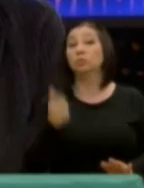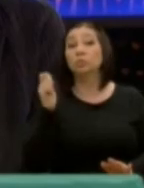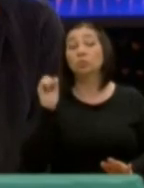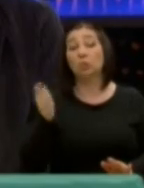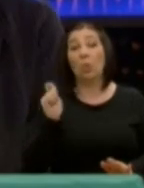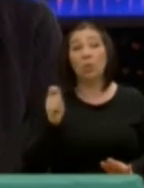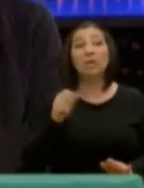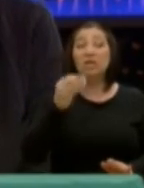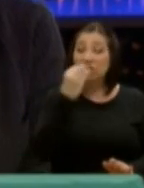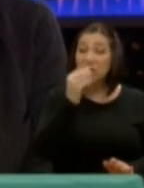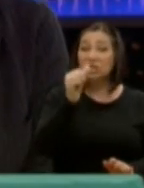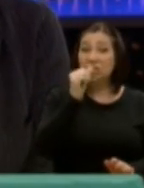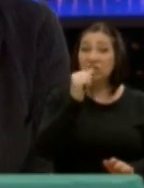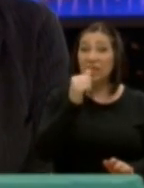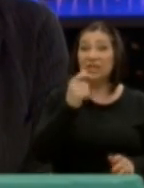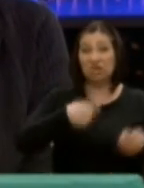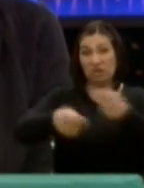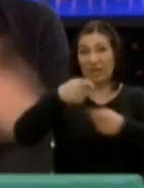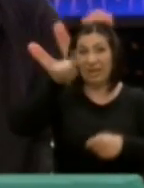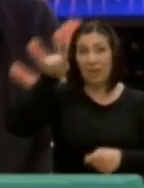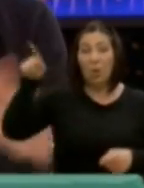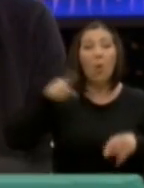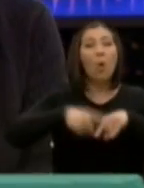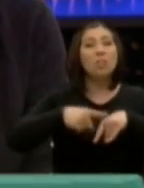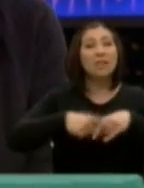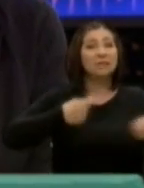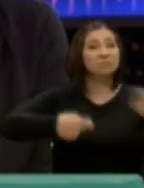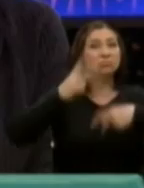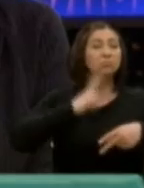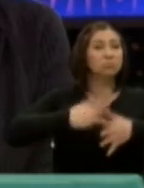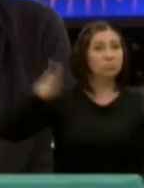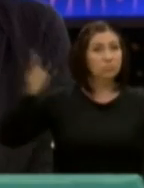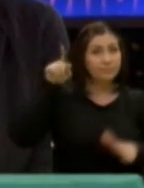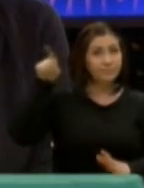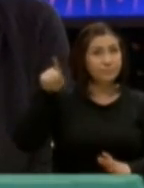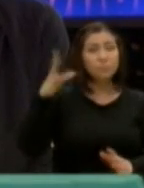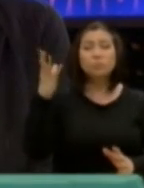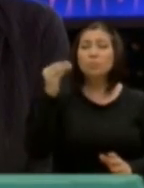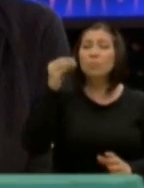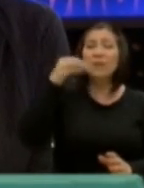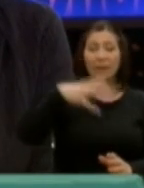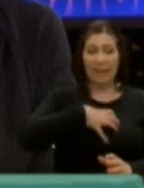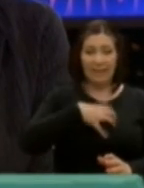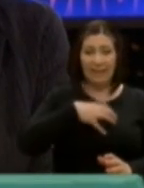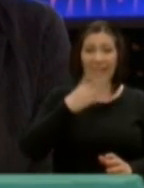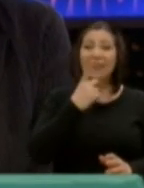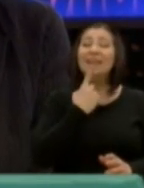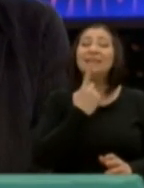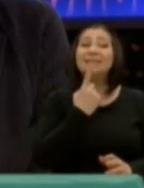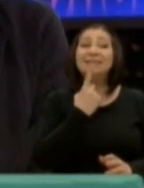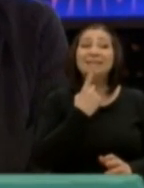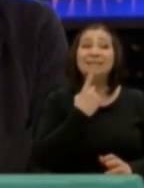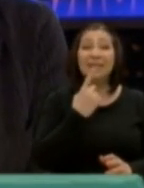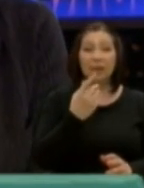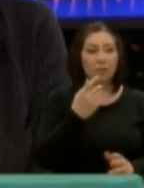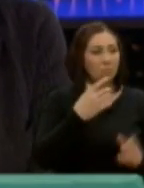piyasasındaki birkaç tane holding birçok yerel lezzeti satın yerel